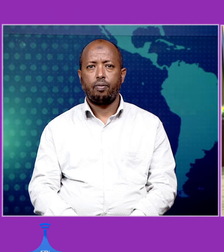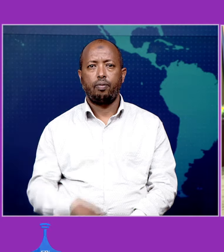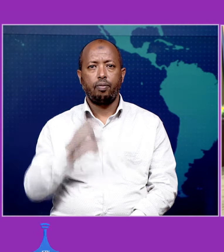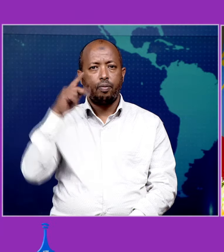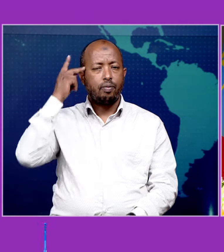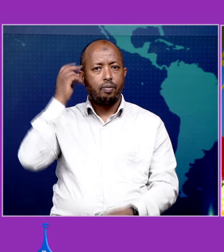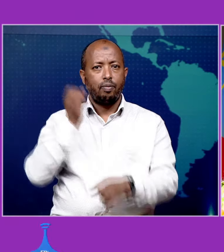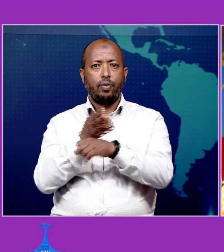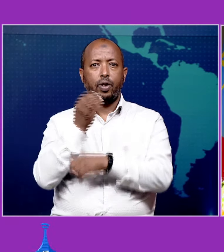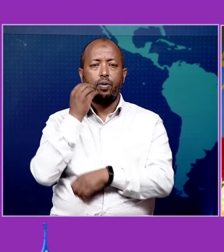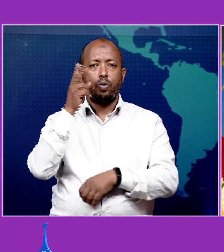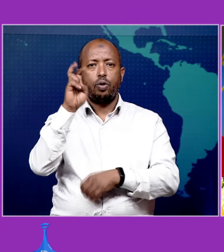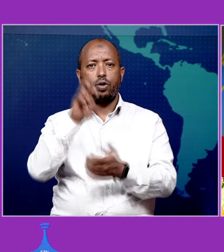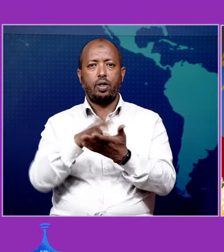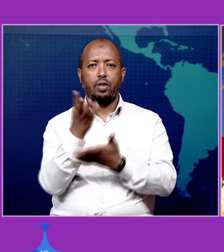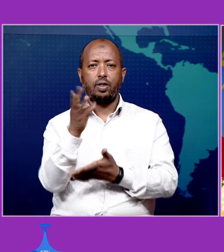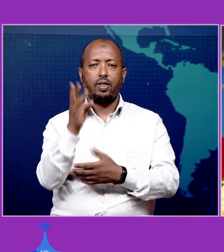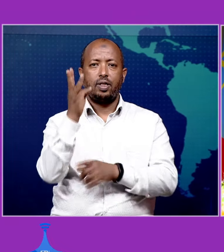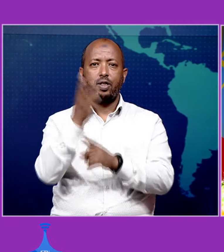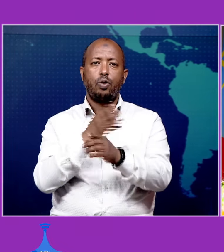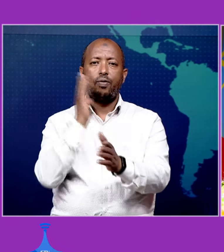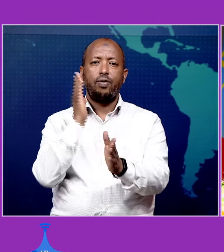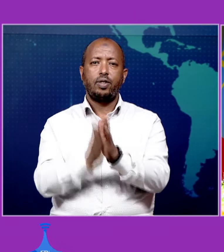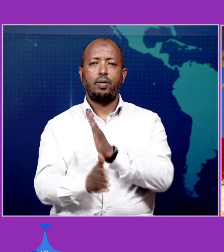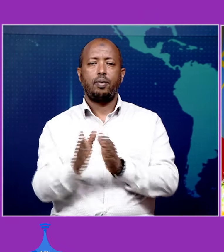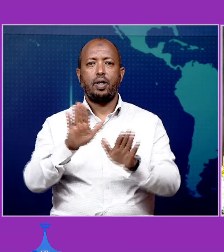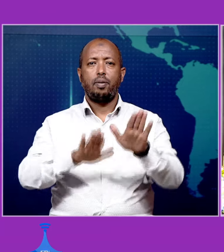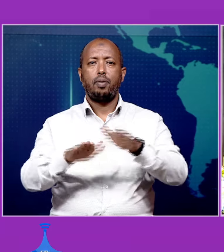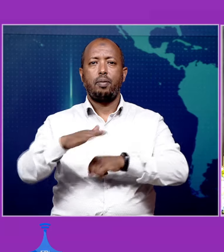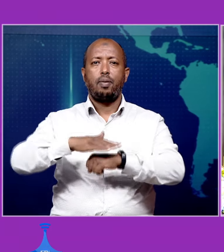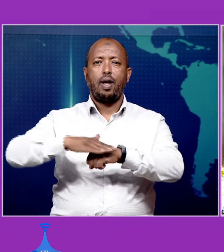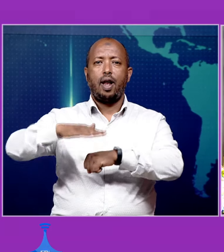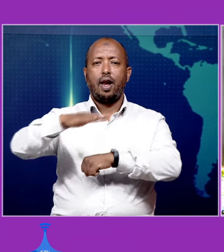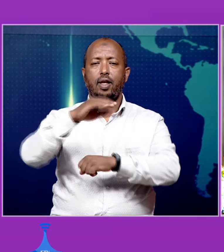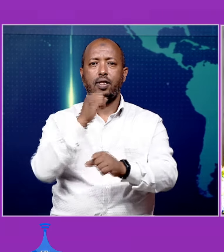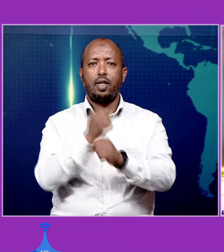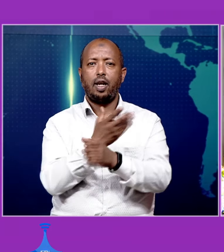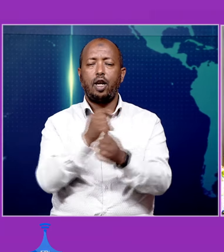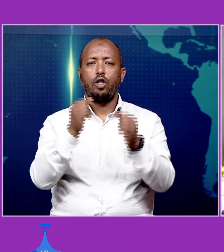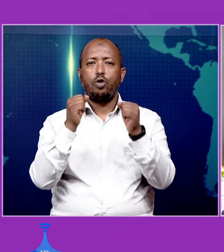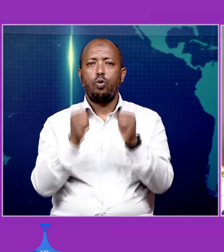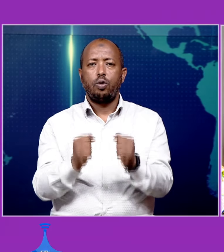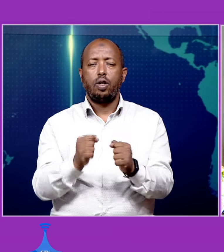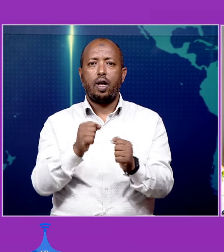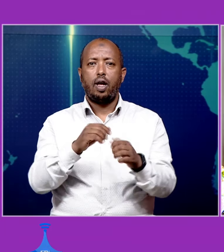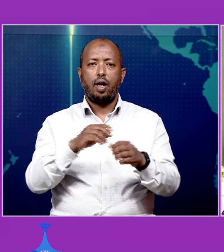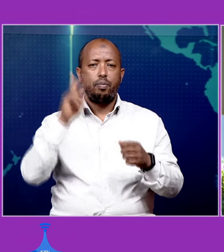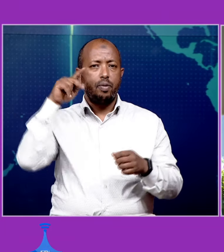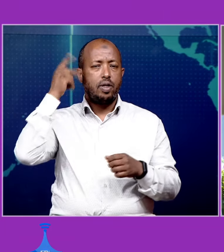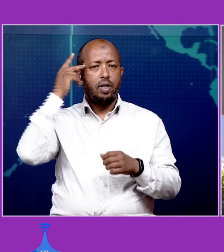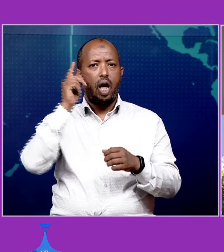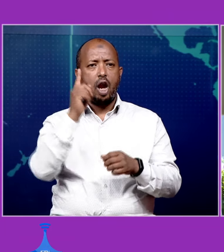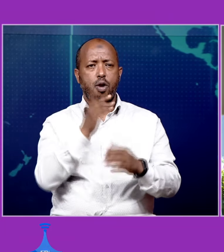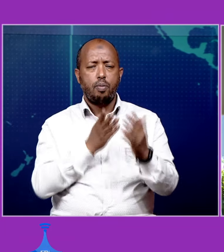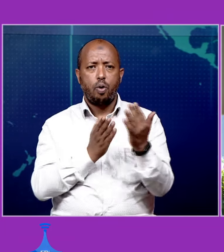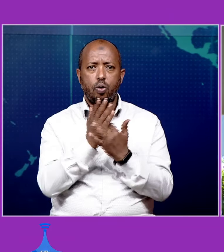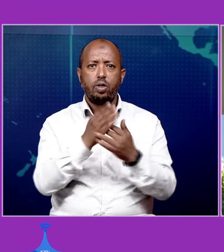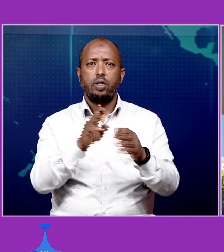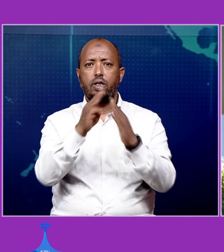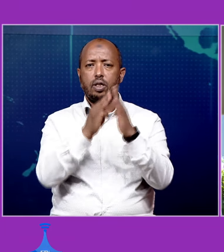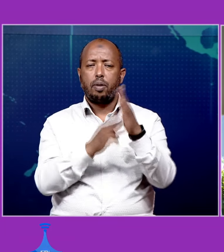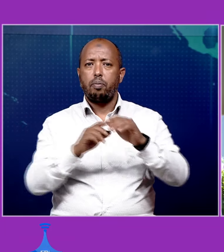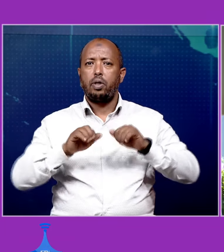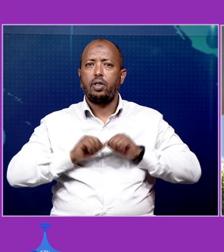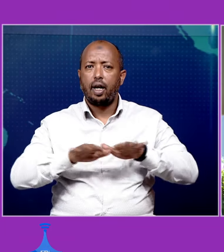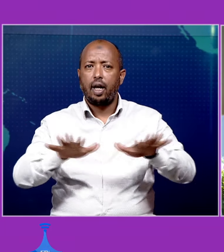የሚኒስትሮች ምክር ቤት የ2016 የ6 ወራት አፈጻጸም ግምገማ ላይ የስራና ክህሎት ሚኒስቴር በአንድ በኩል ስርዓቶችን መዘርጋት፣ በሌላ